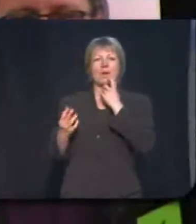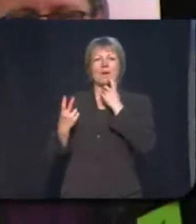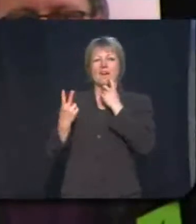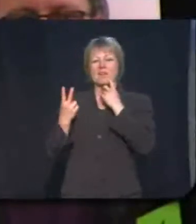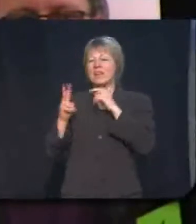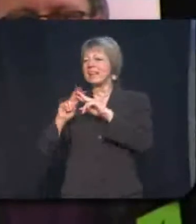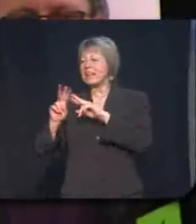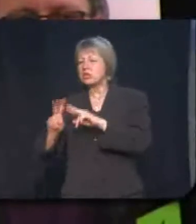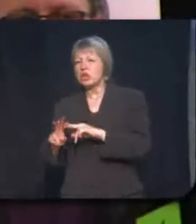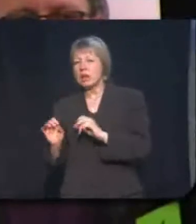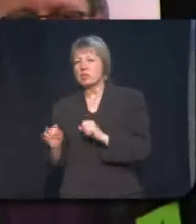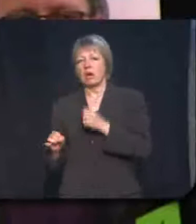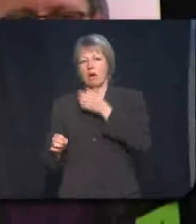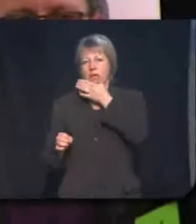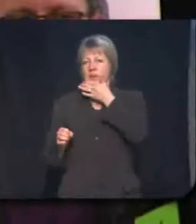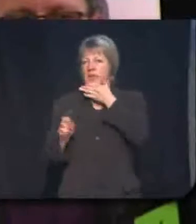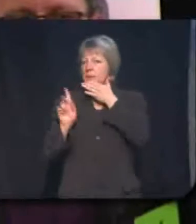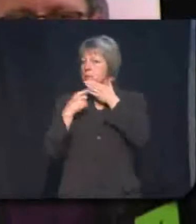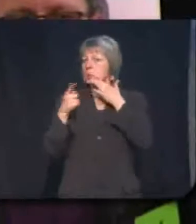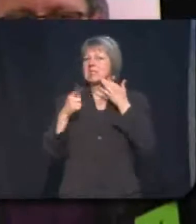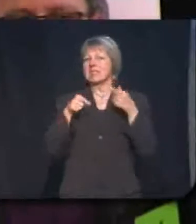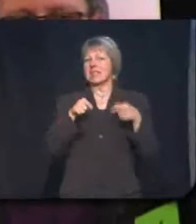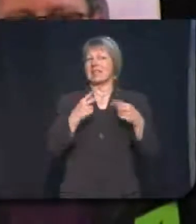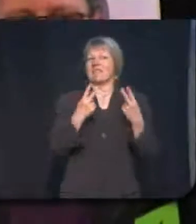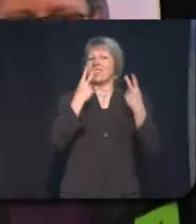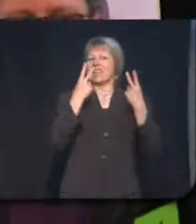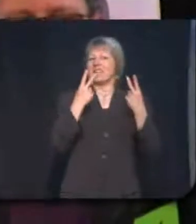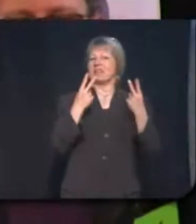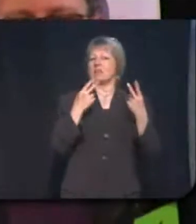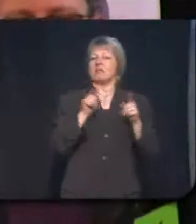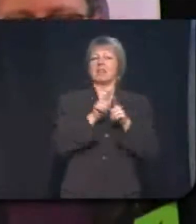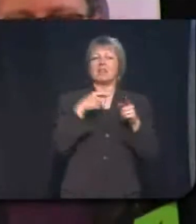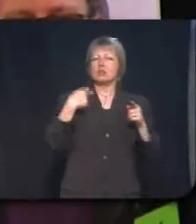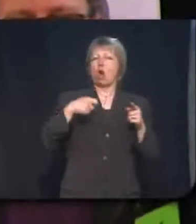es notwendig ist ohne einen so teureren Parteitag einzuberufen danke